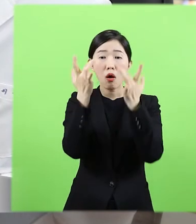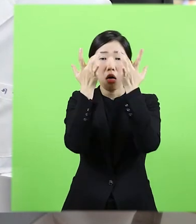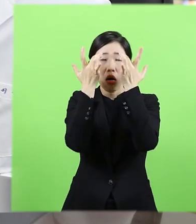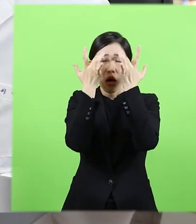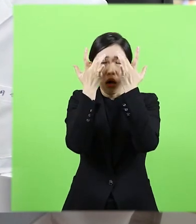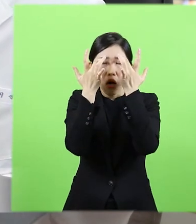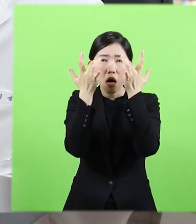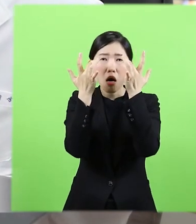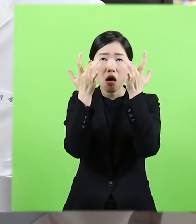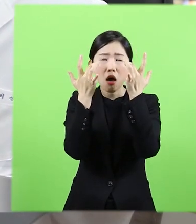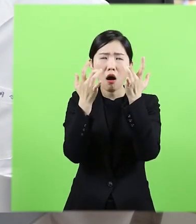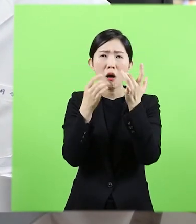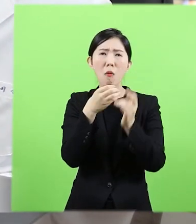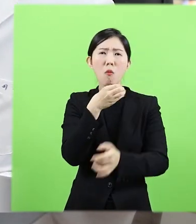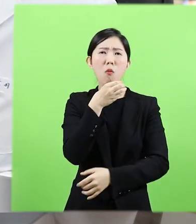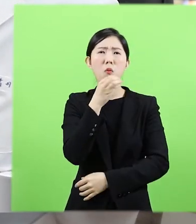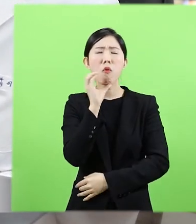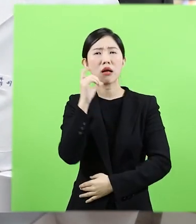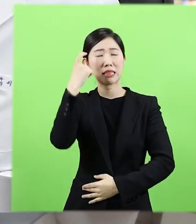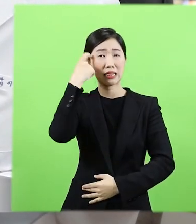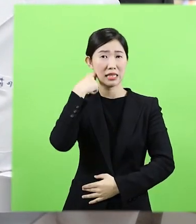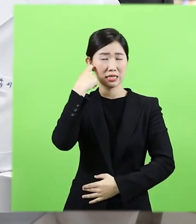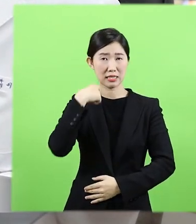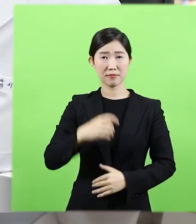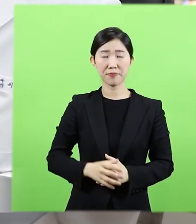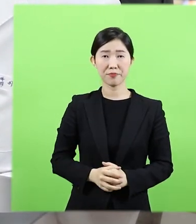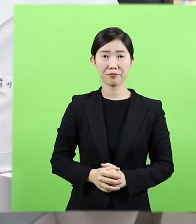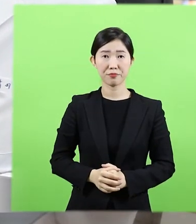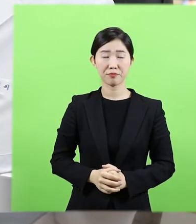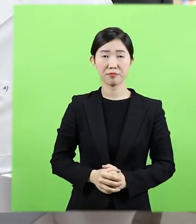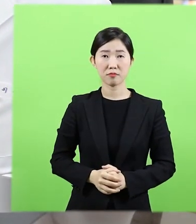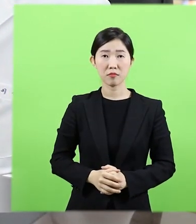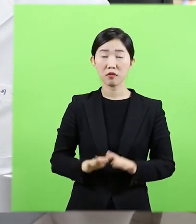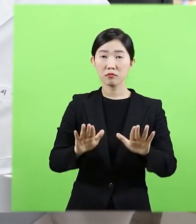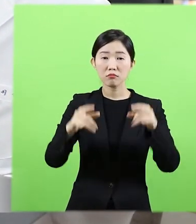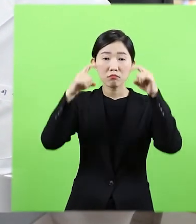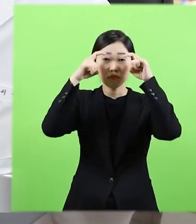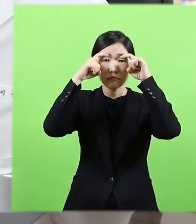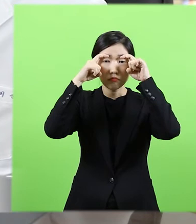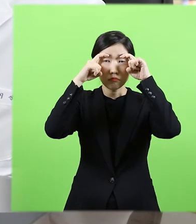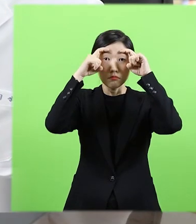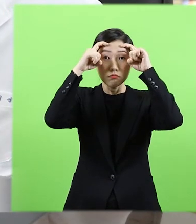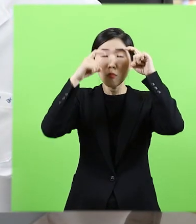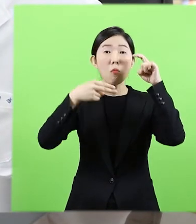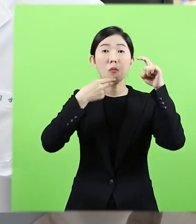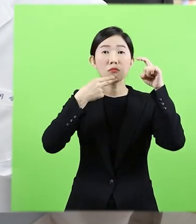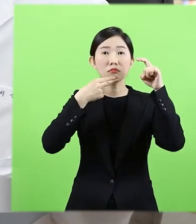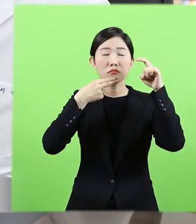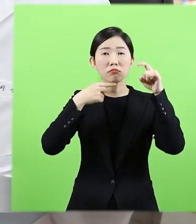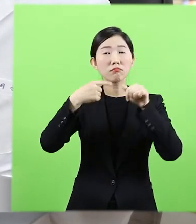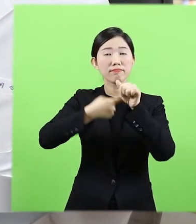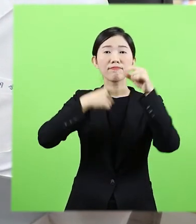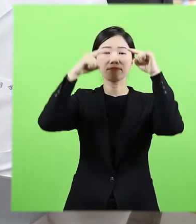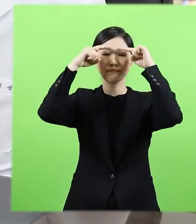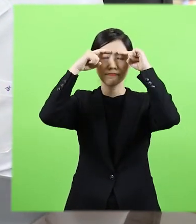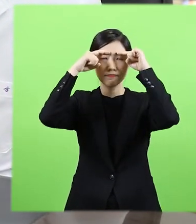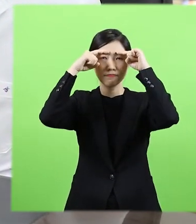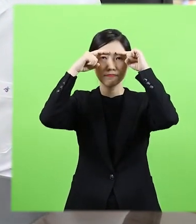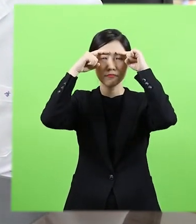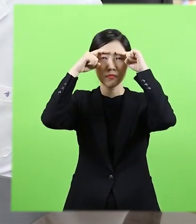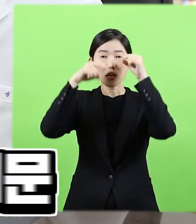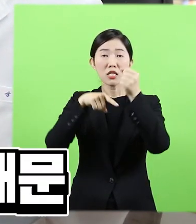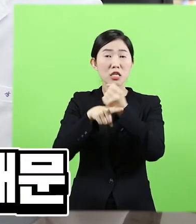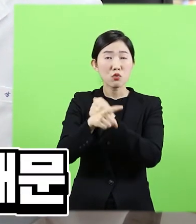눈은 꺼져서 퀭한 모습이라서 나이 들어 보입니다. 이분은 눈썹은 거의 들고 있지 않습니다. 그